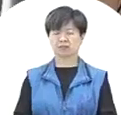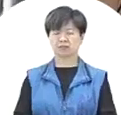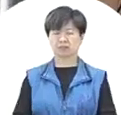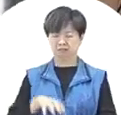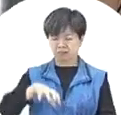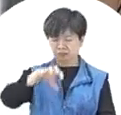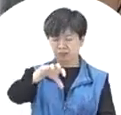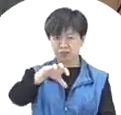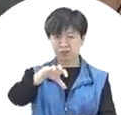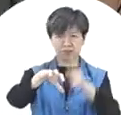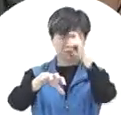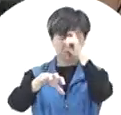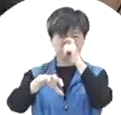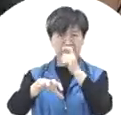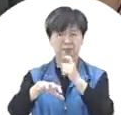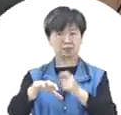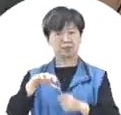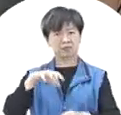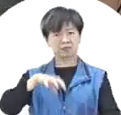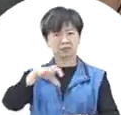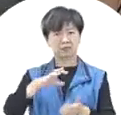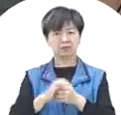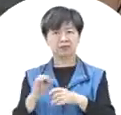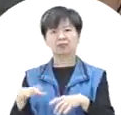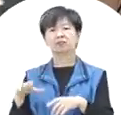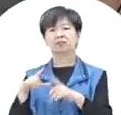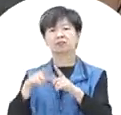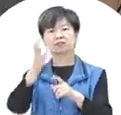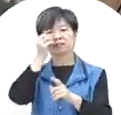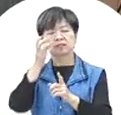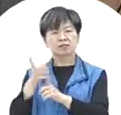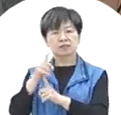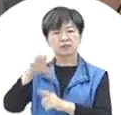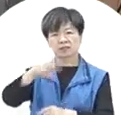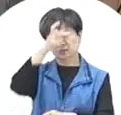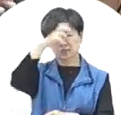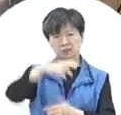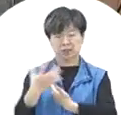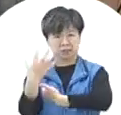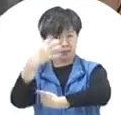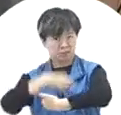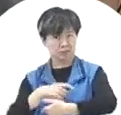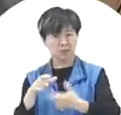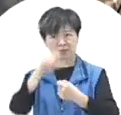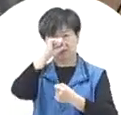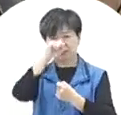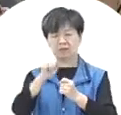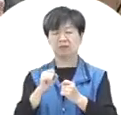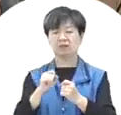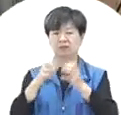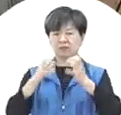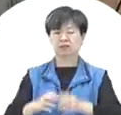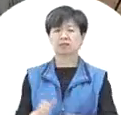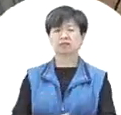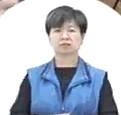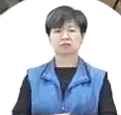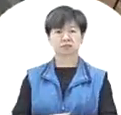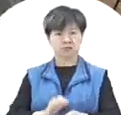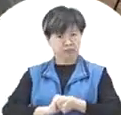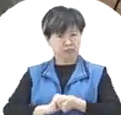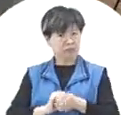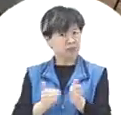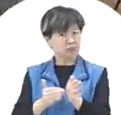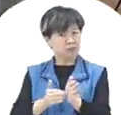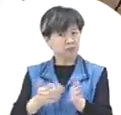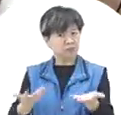希望在这两块把大关消防分队跟派出所吸纳在里面，我的公益设施一并来 确定了吗？ 这个现场我都已经看